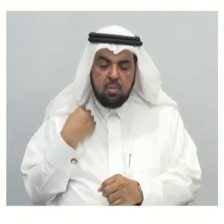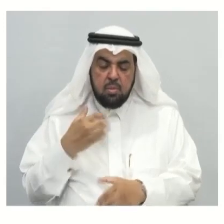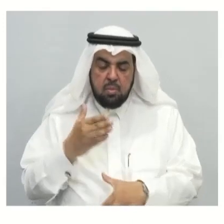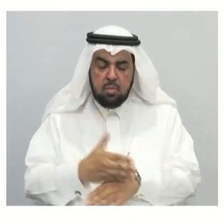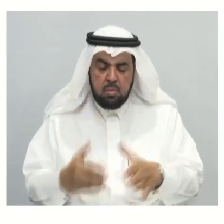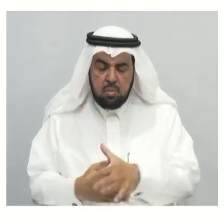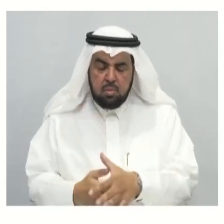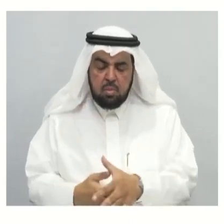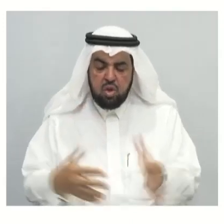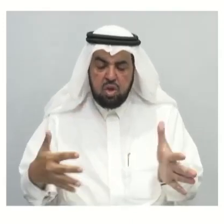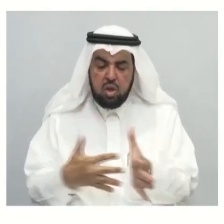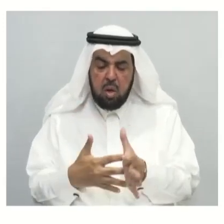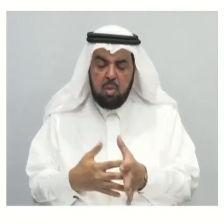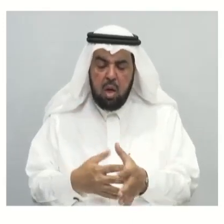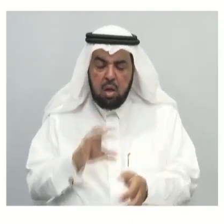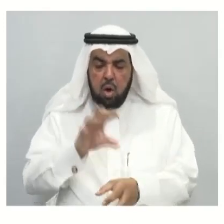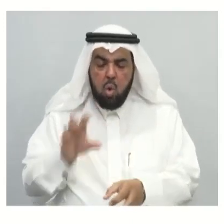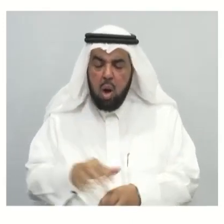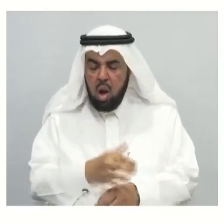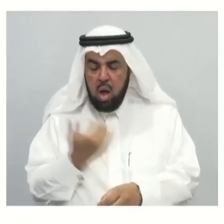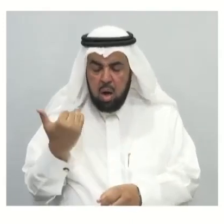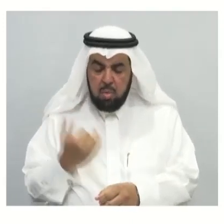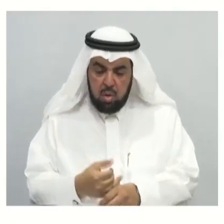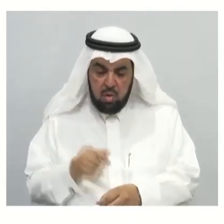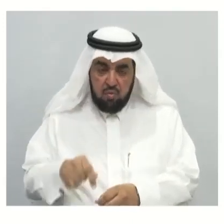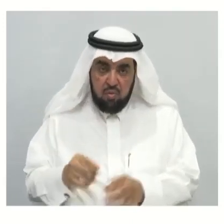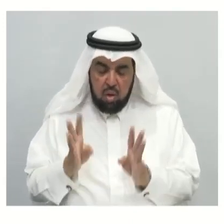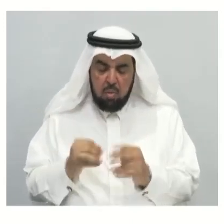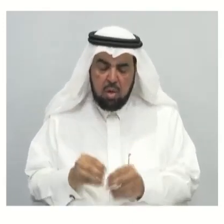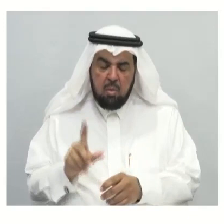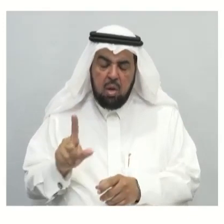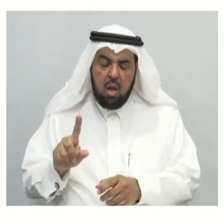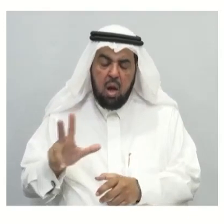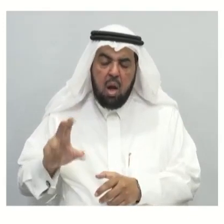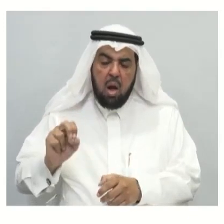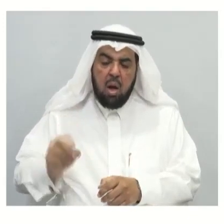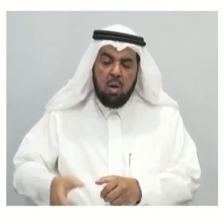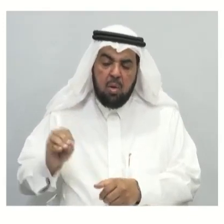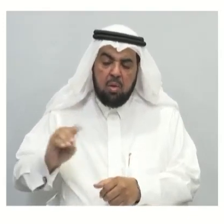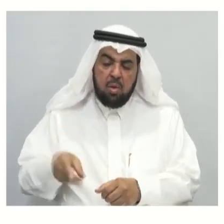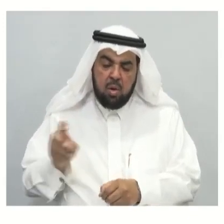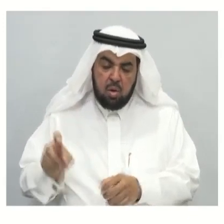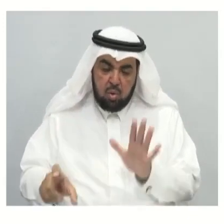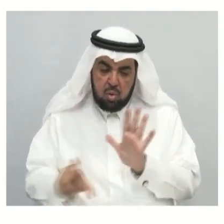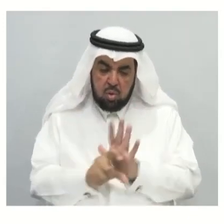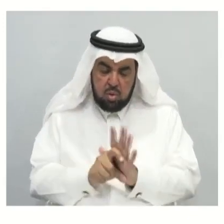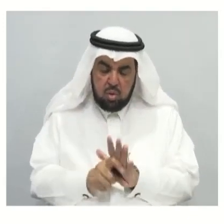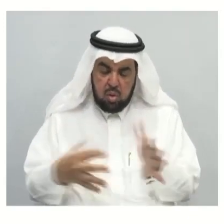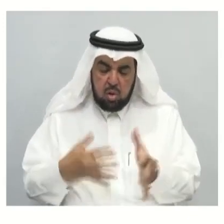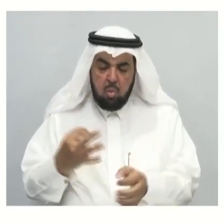هو مبنى جامعه الدول العربيه ونشاهد هنا هذا الشعار الذي يمثل هذا الكيان